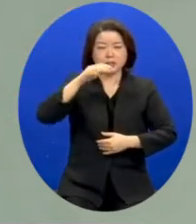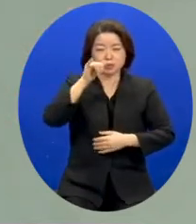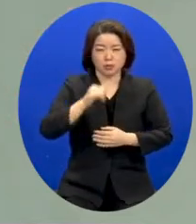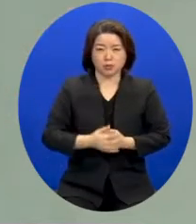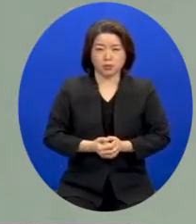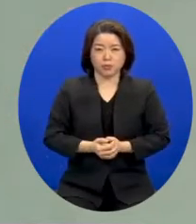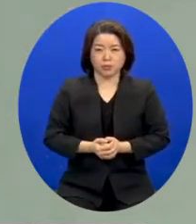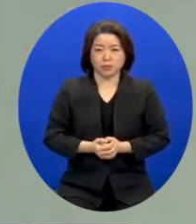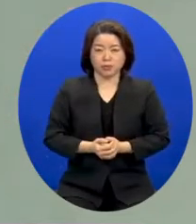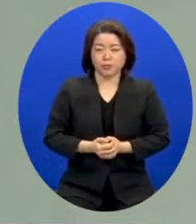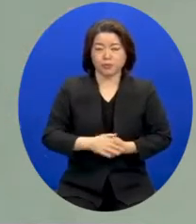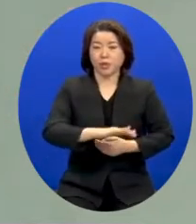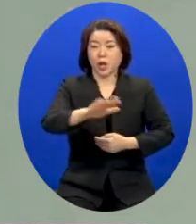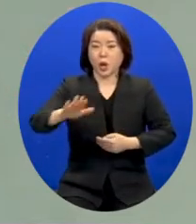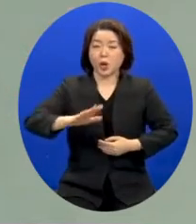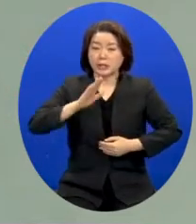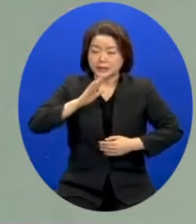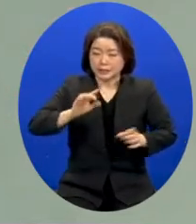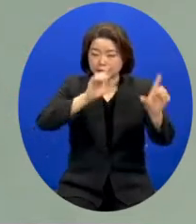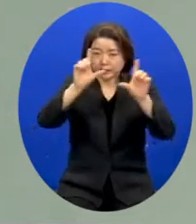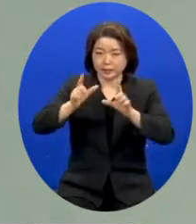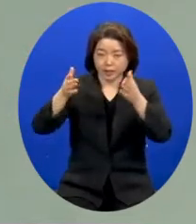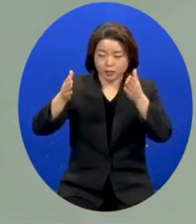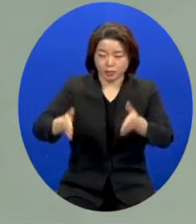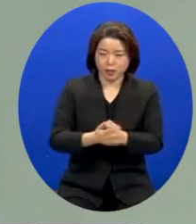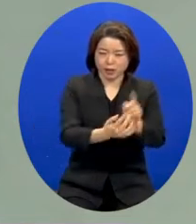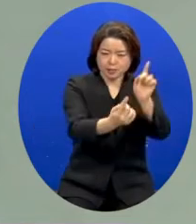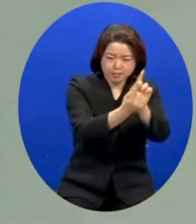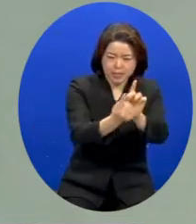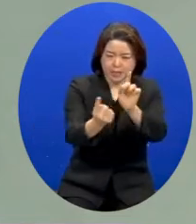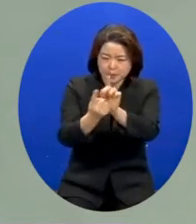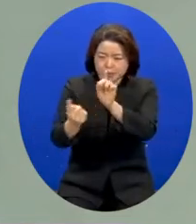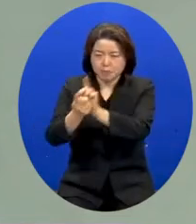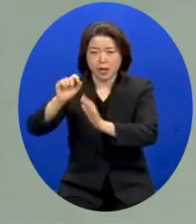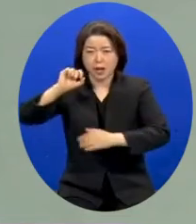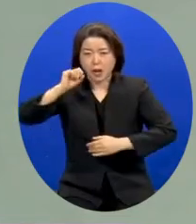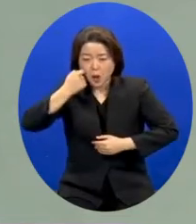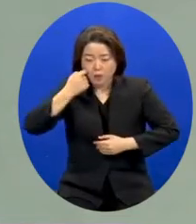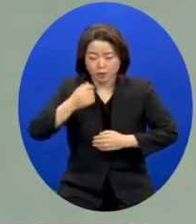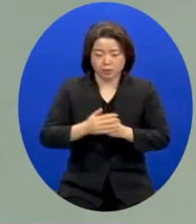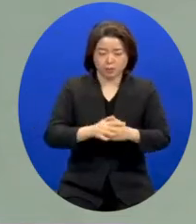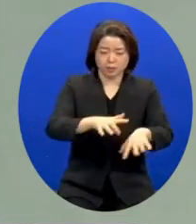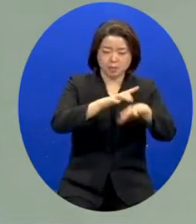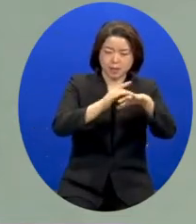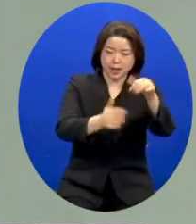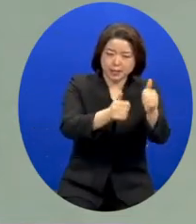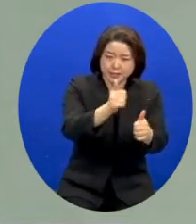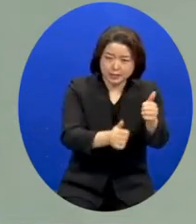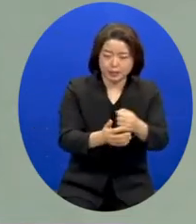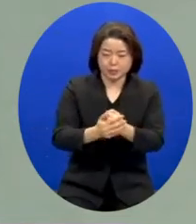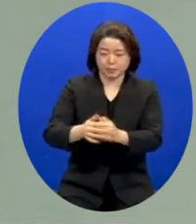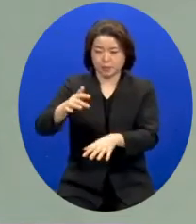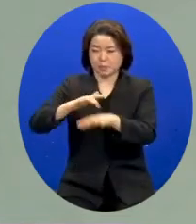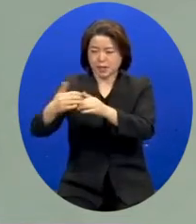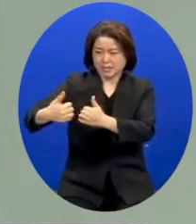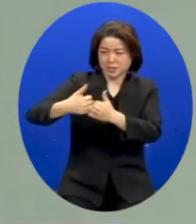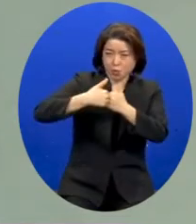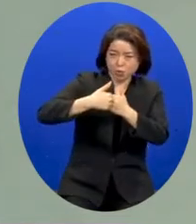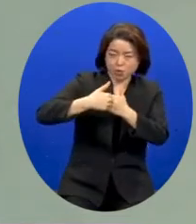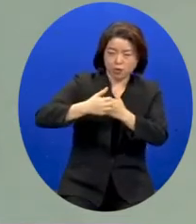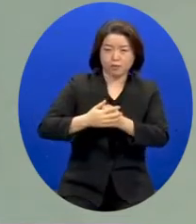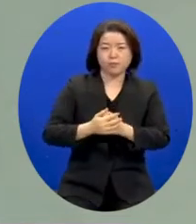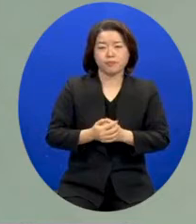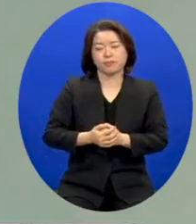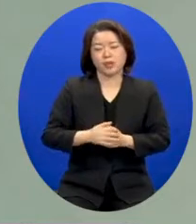세상에 사는 동안에 우리가 맞부딪히는 여러 가지 고난들, 어려움들, 마귀의 시험들, 공격들,